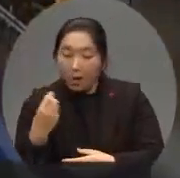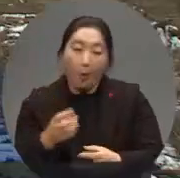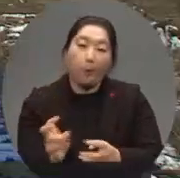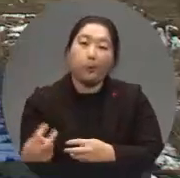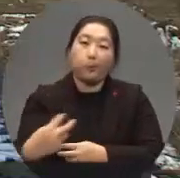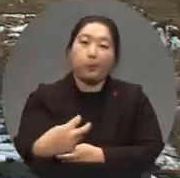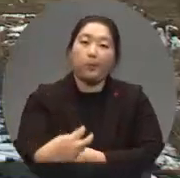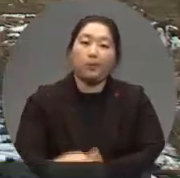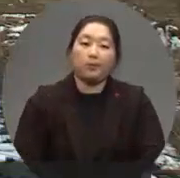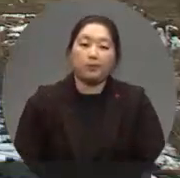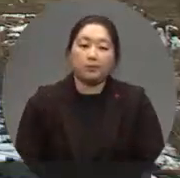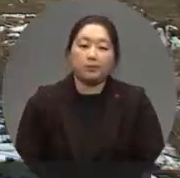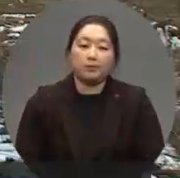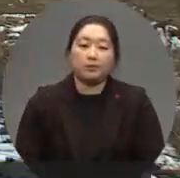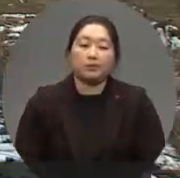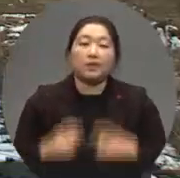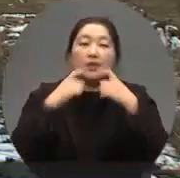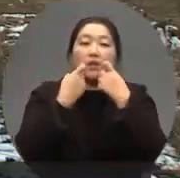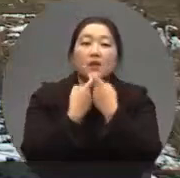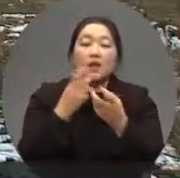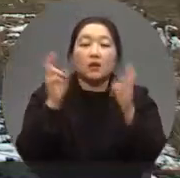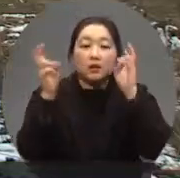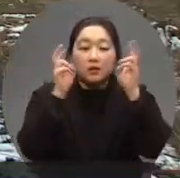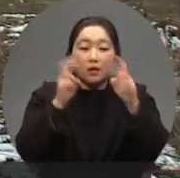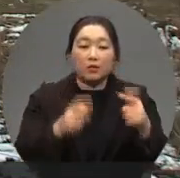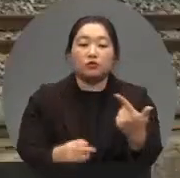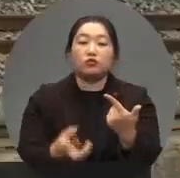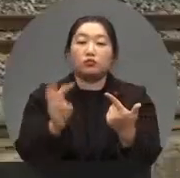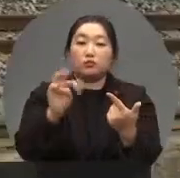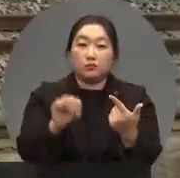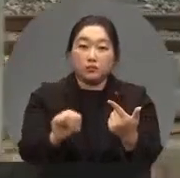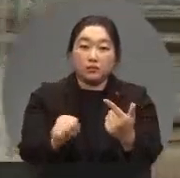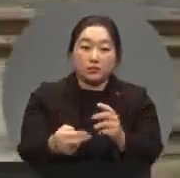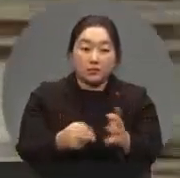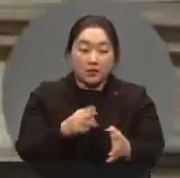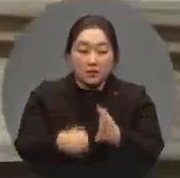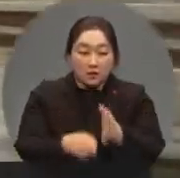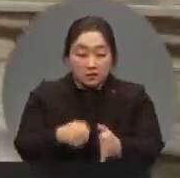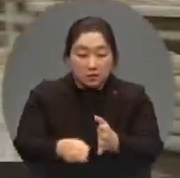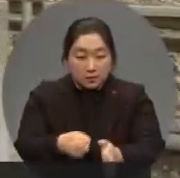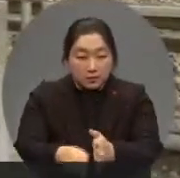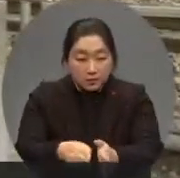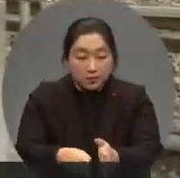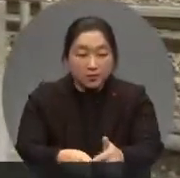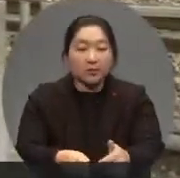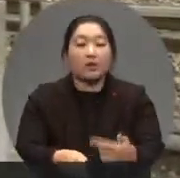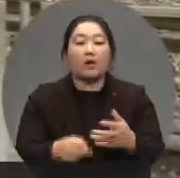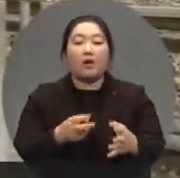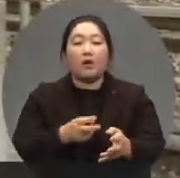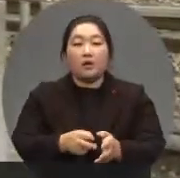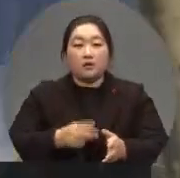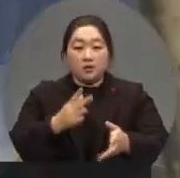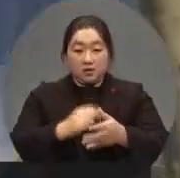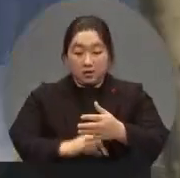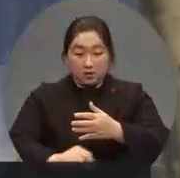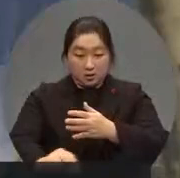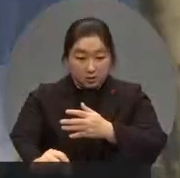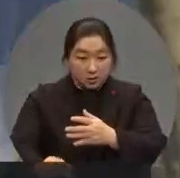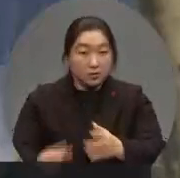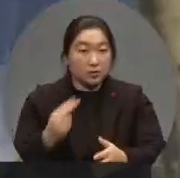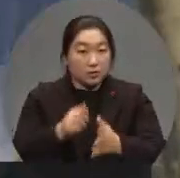가지고 한 민간기업이 600m 달하는 전동차 시험 철로에서 지하철용 전동차 주행 성능을